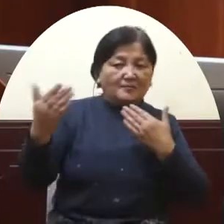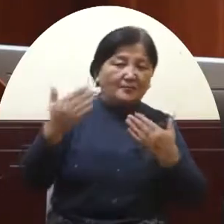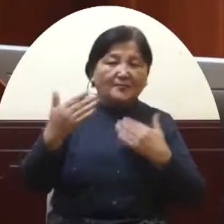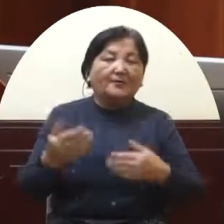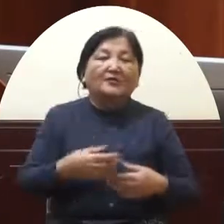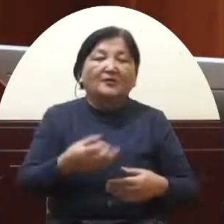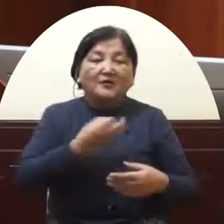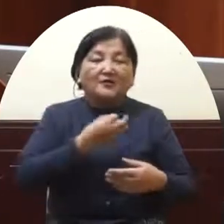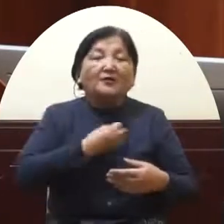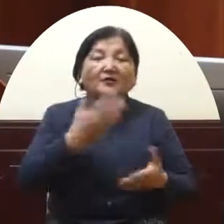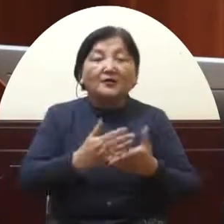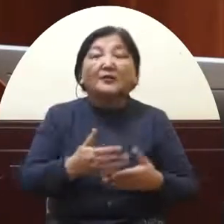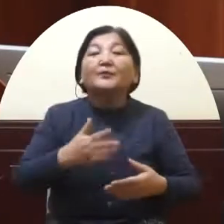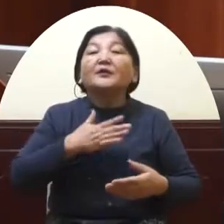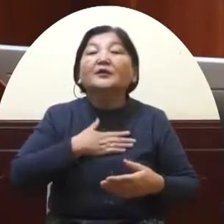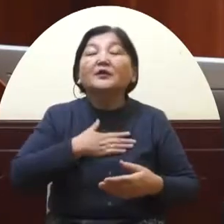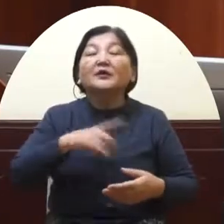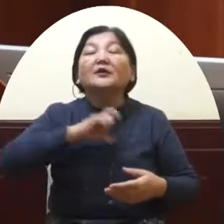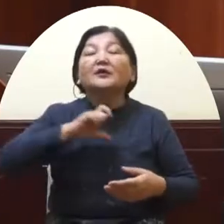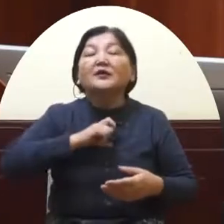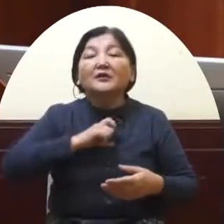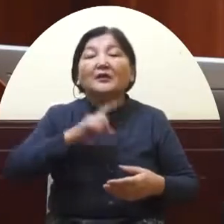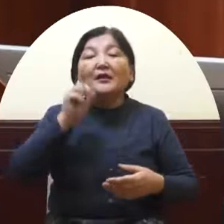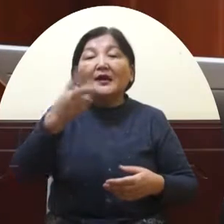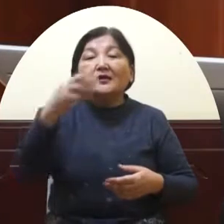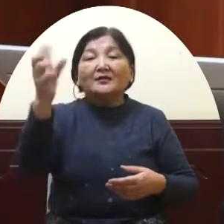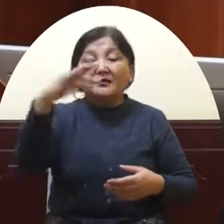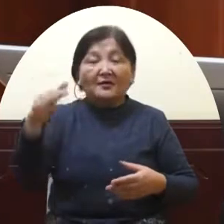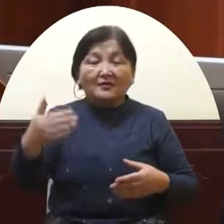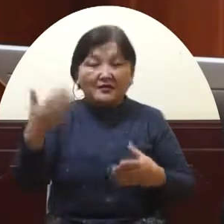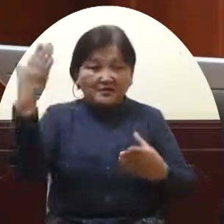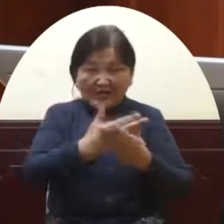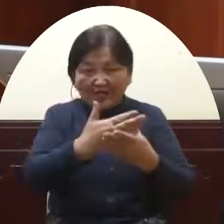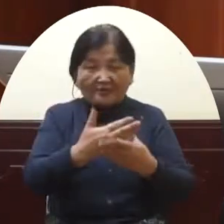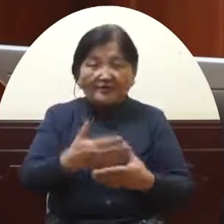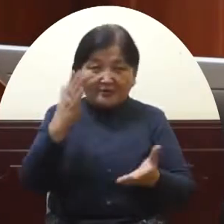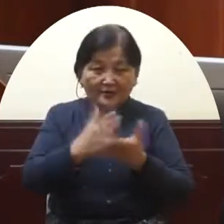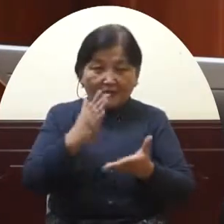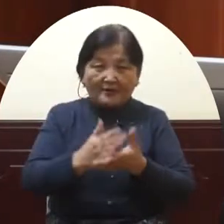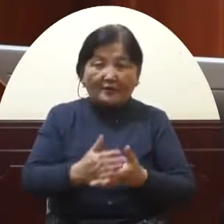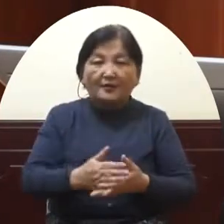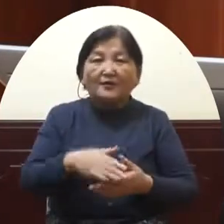Тэг чи бидний эрхэнд талдаад байна. Нөгөө улс төрийн намуудын шудраг, чөлөө төрсөлдөөн нь байхгүй байна.